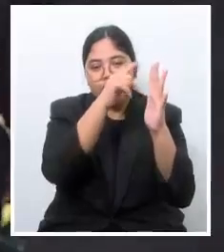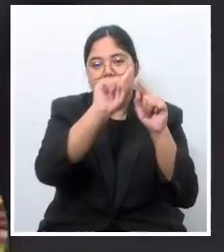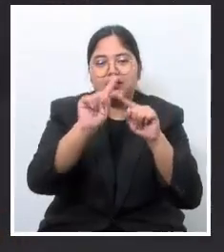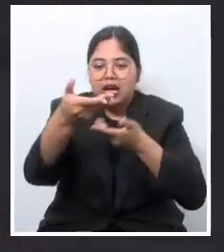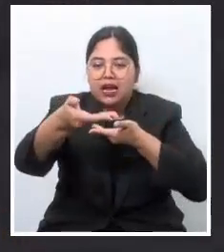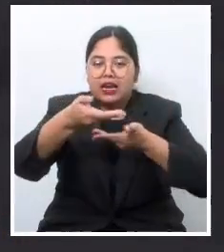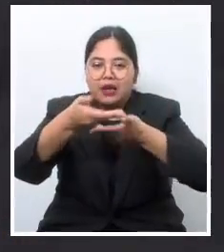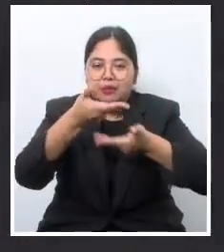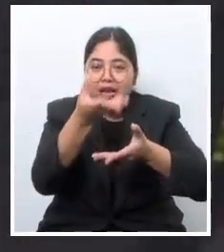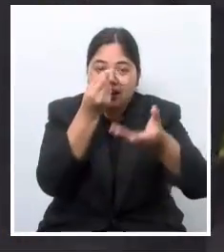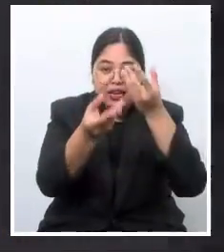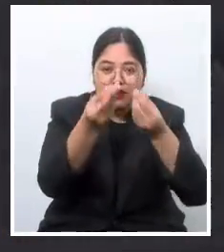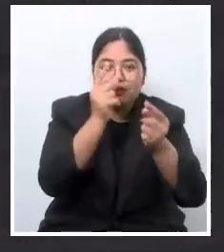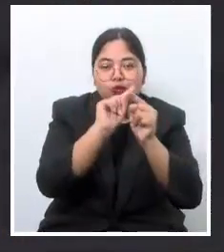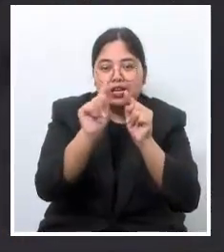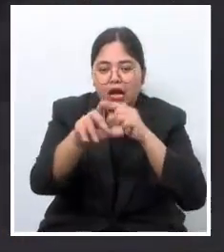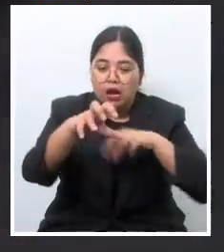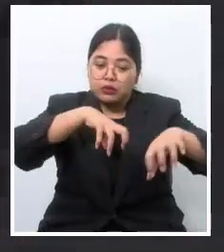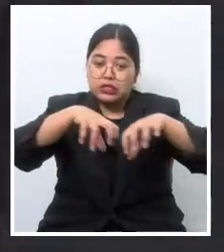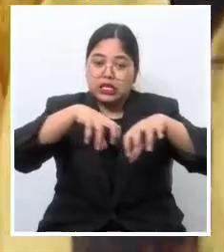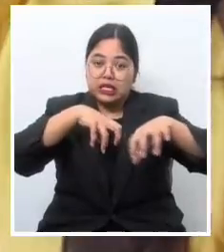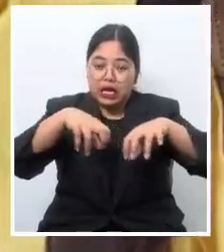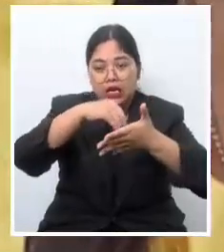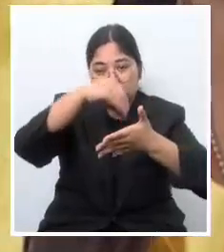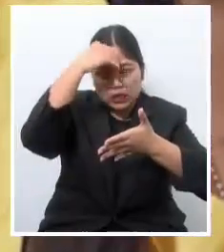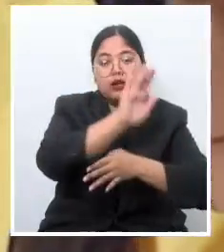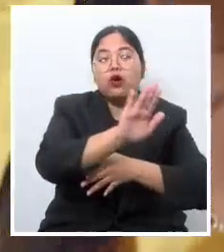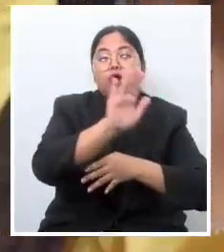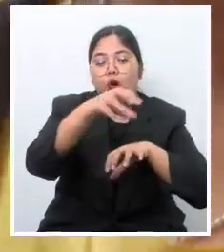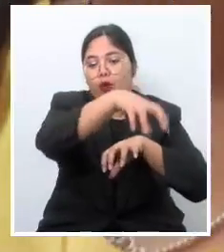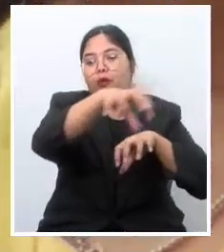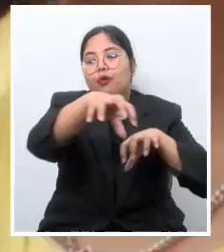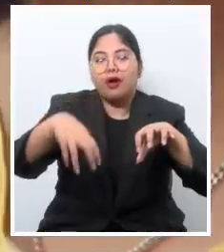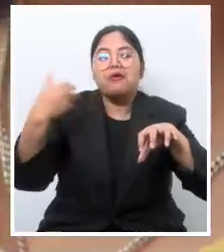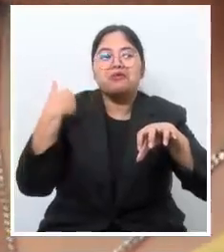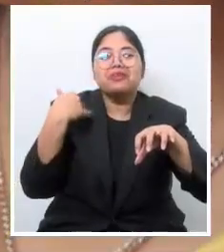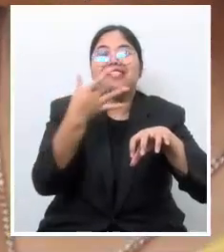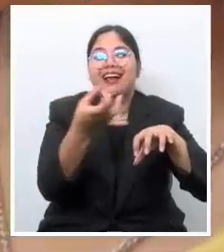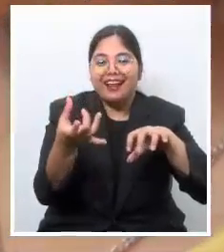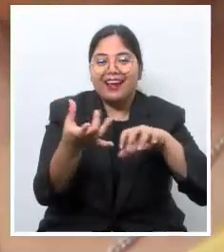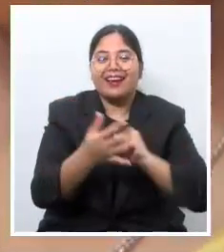รู้พร้อมชูจุดเด่นด้านการจัดการศึกษาของไทยรัฐวิทยาแต่ละโรง